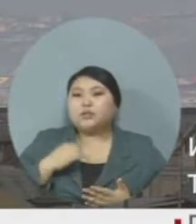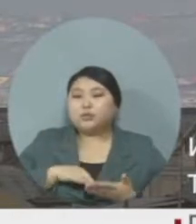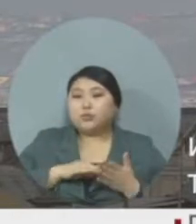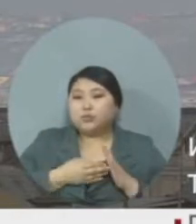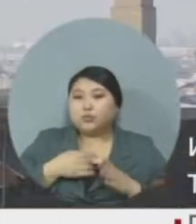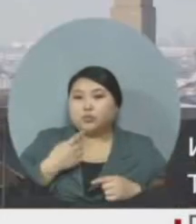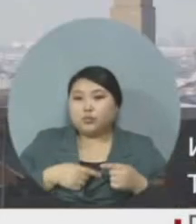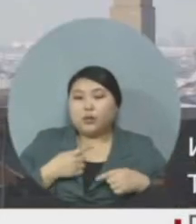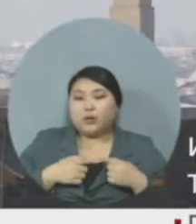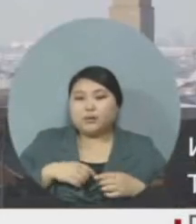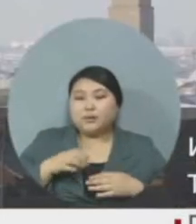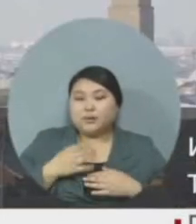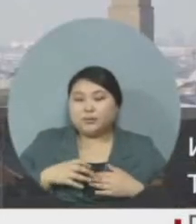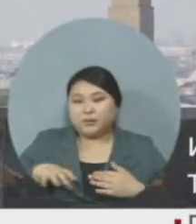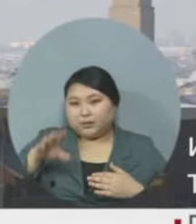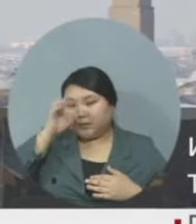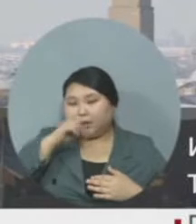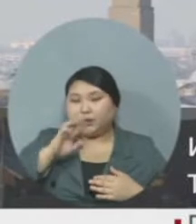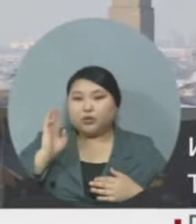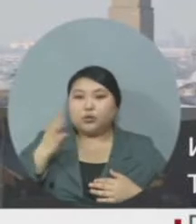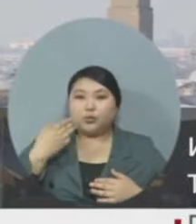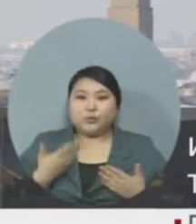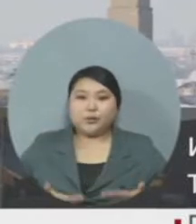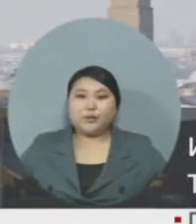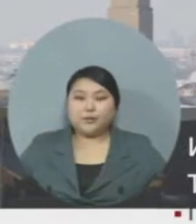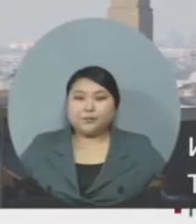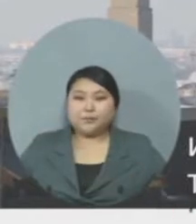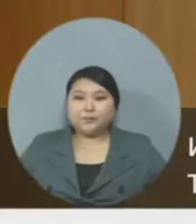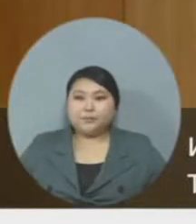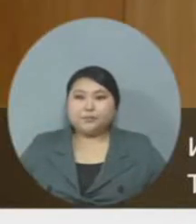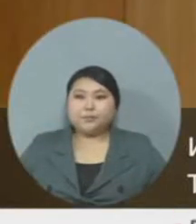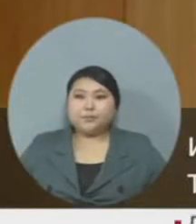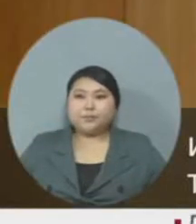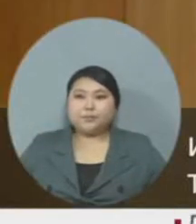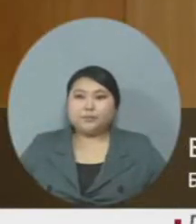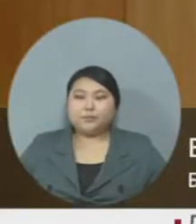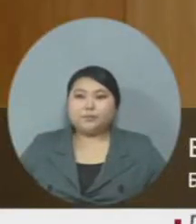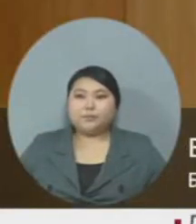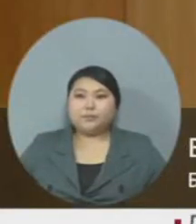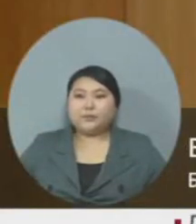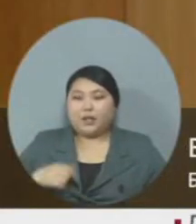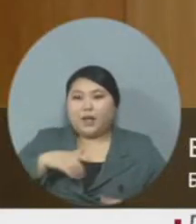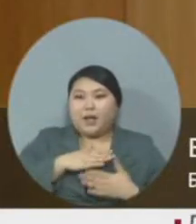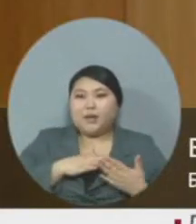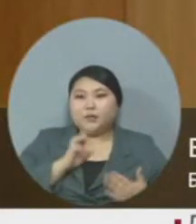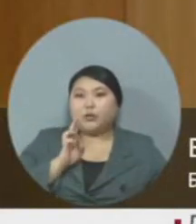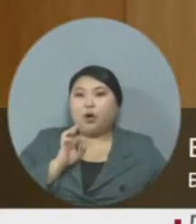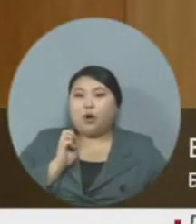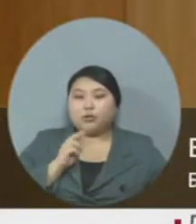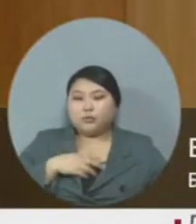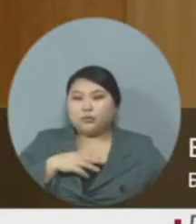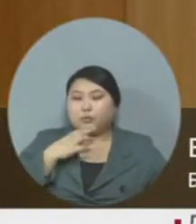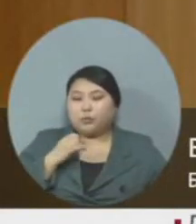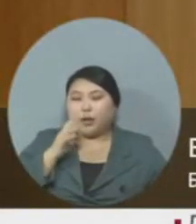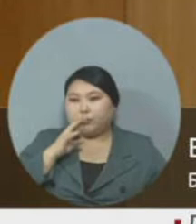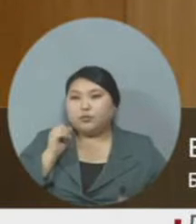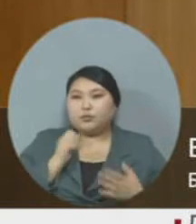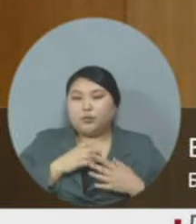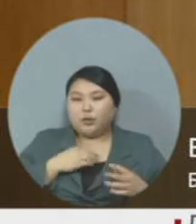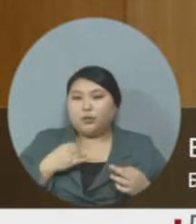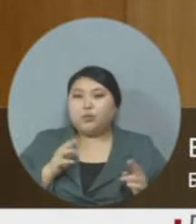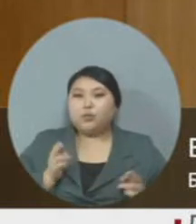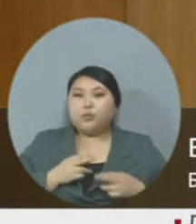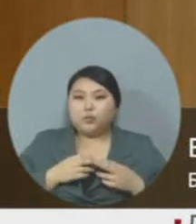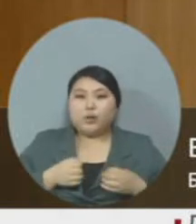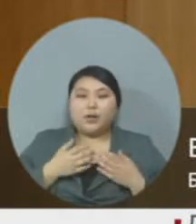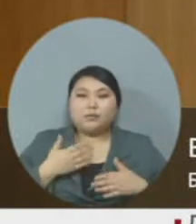төсөөлсөн талаар салбарын сайдаас тодруллаа. Хагас коксийг нэвтрүүлэх нь бол маш чухал юм а гэдэг ийм дүгэлт гарцсан явчихэ.